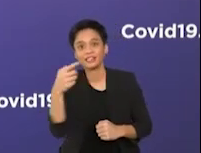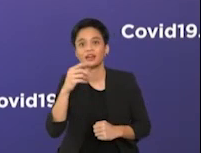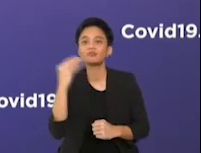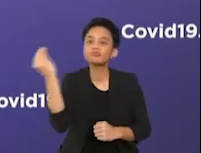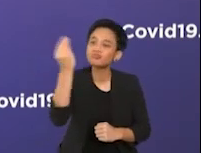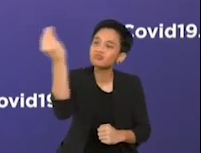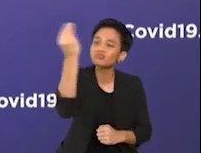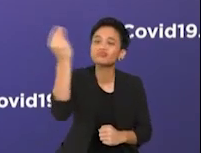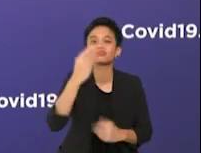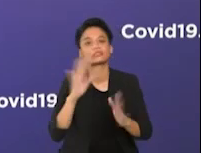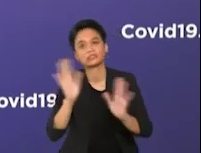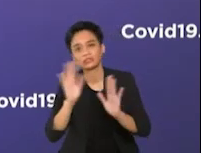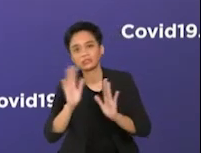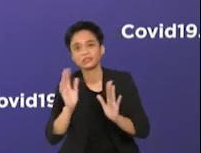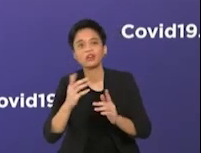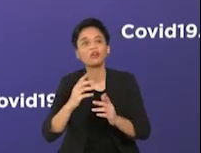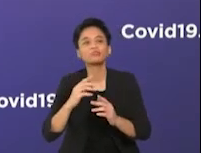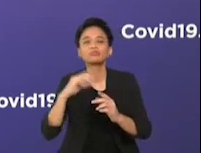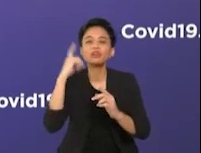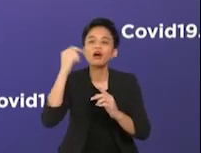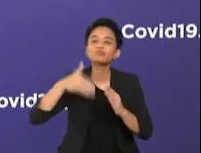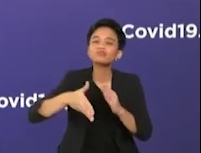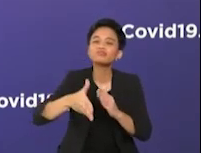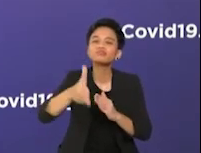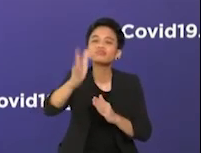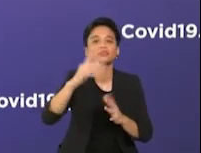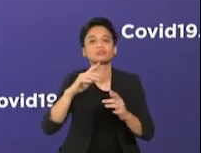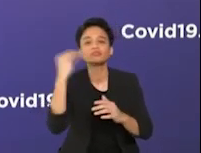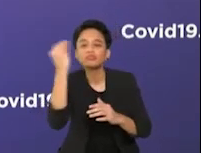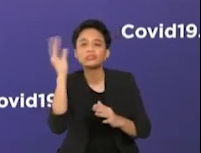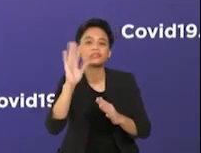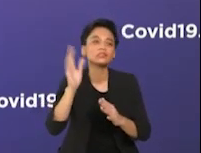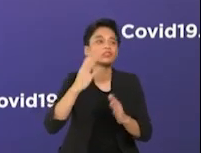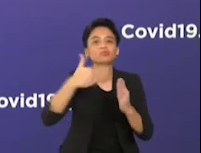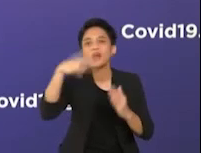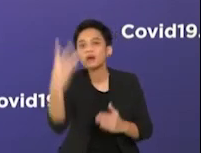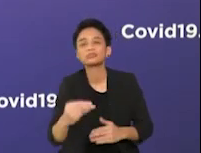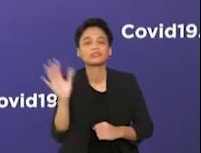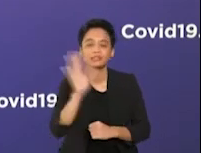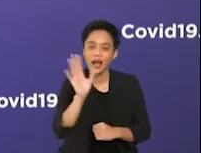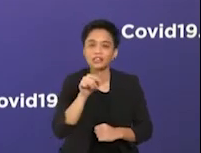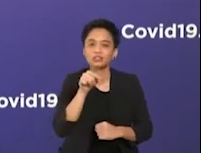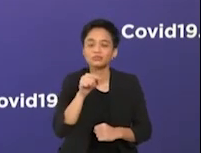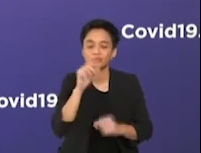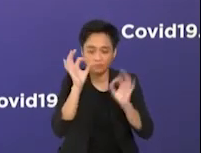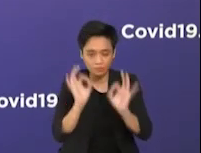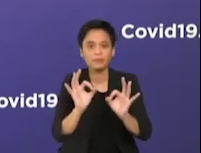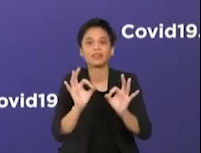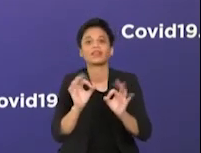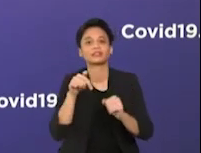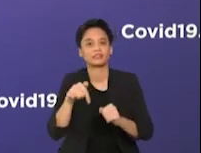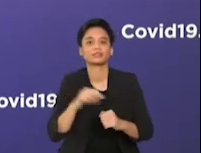tidak melakukan perjalanan dan tidak mudik adalah pilihan yang paling benar adalah